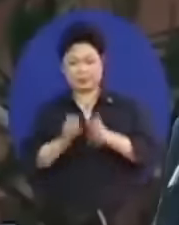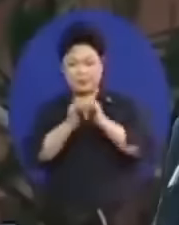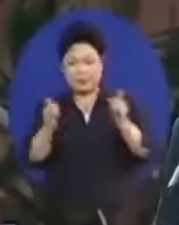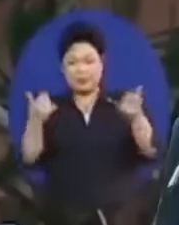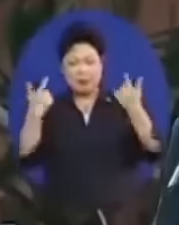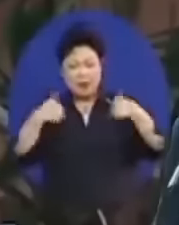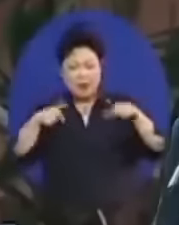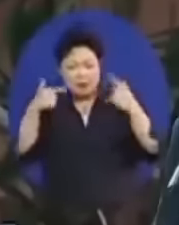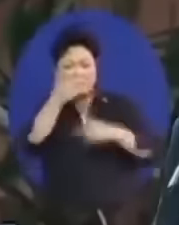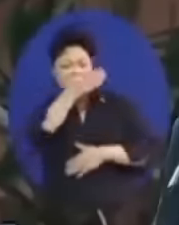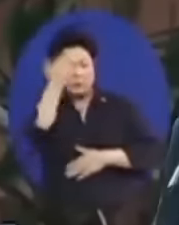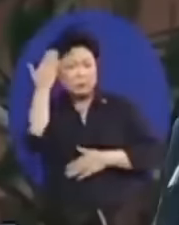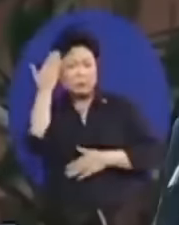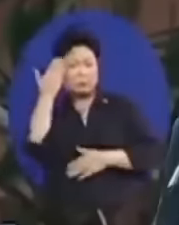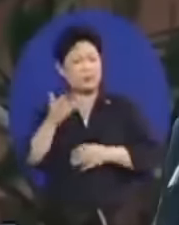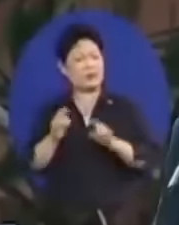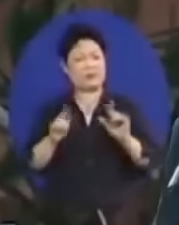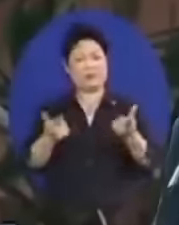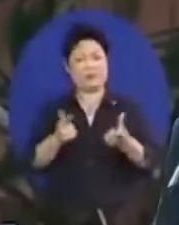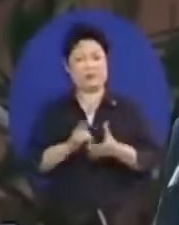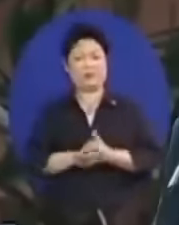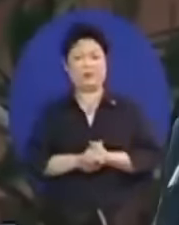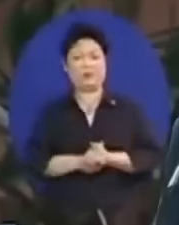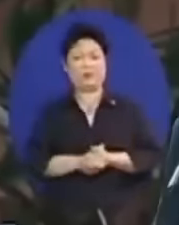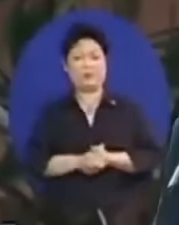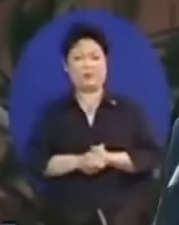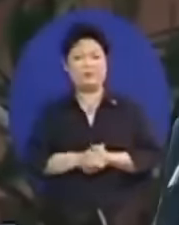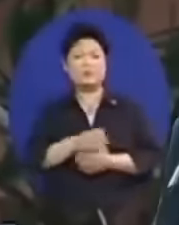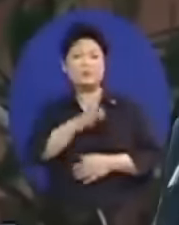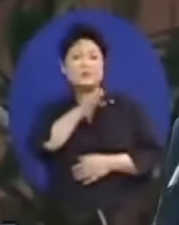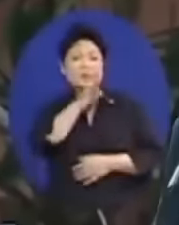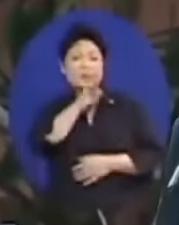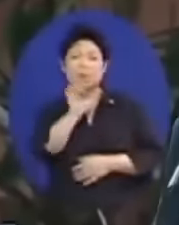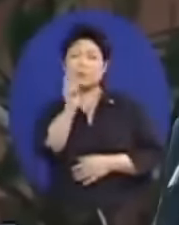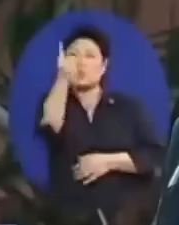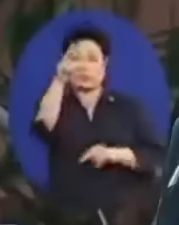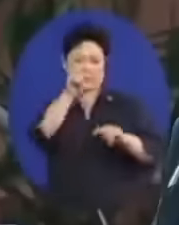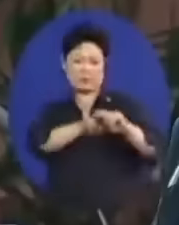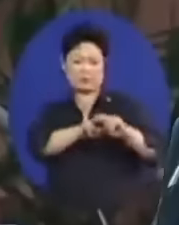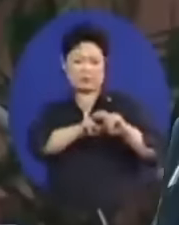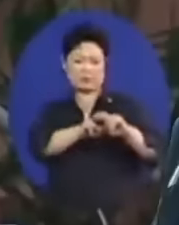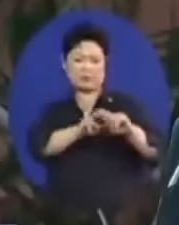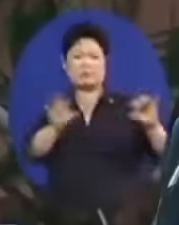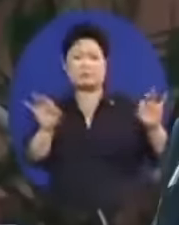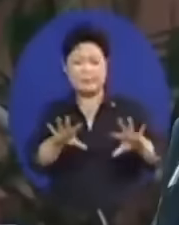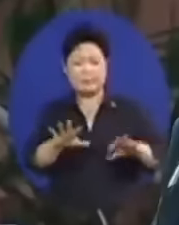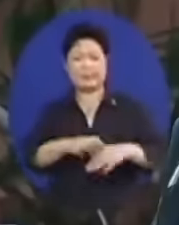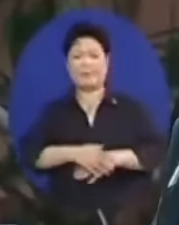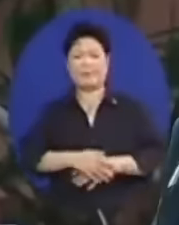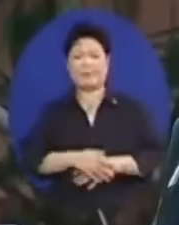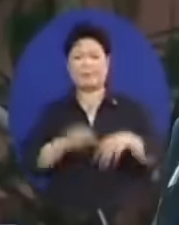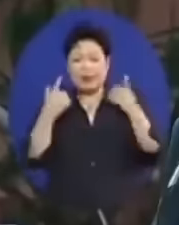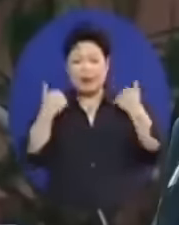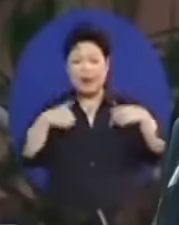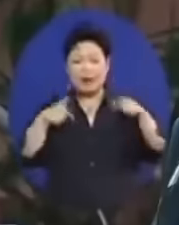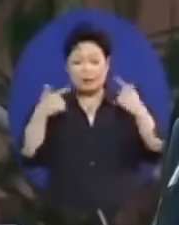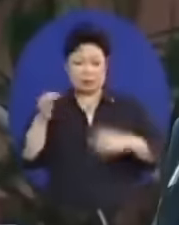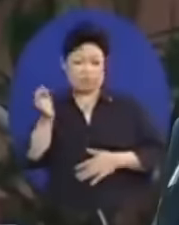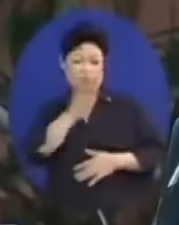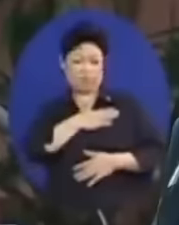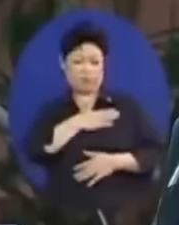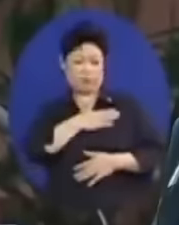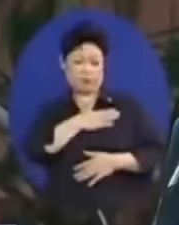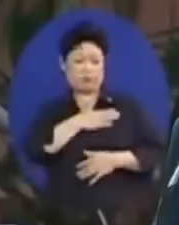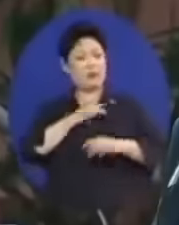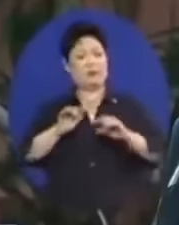사람이 항상 젊어있지도 못하고 항상 높은 자리에 앉아있지도 못하고 항상 부를 누리지도